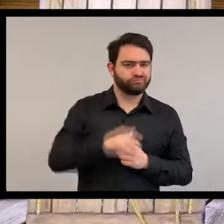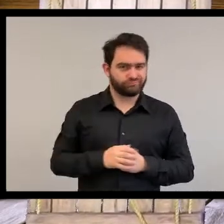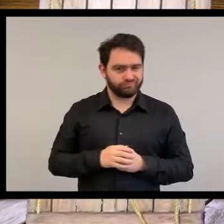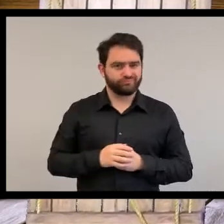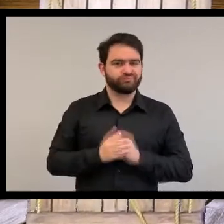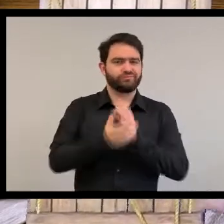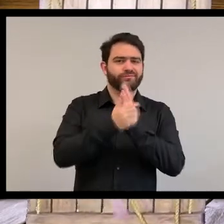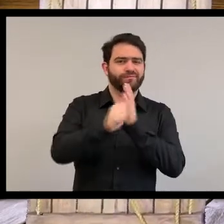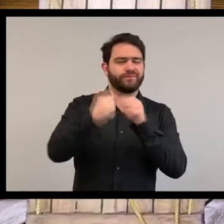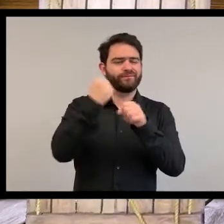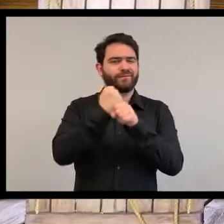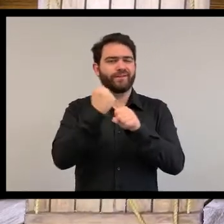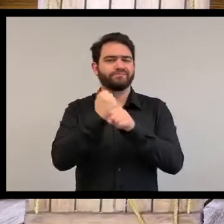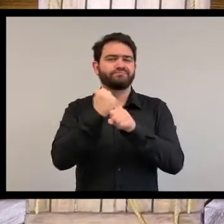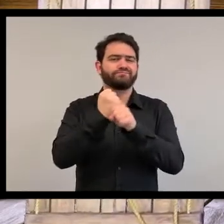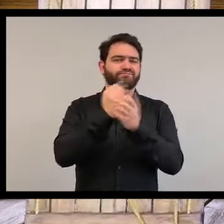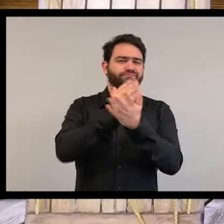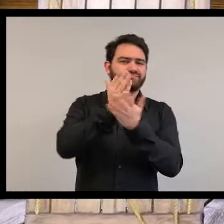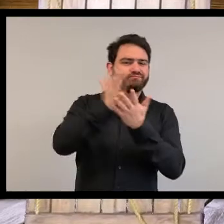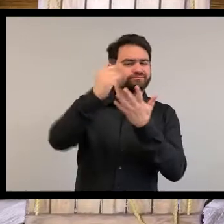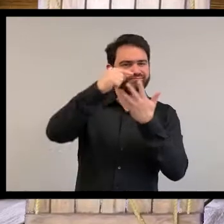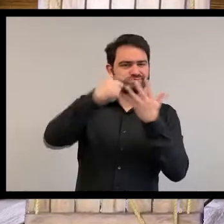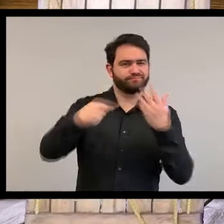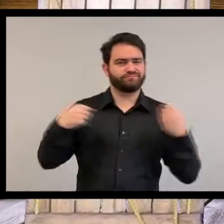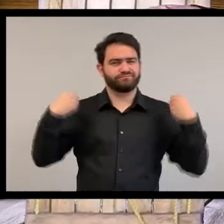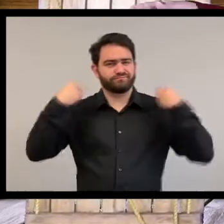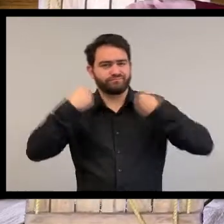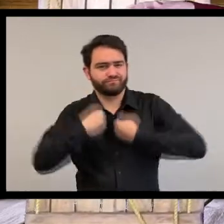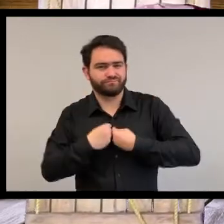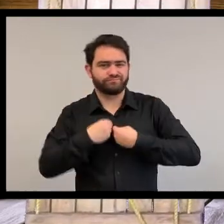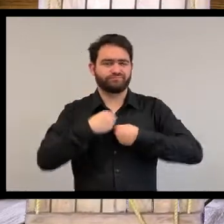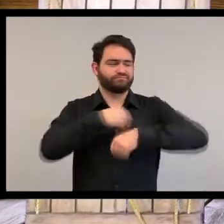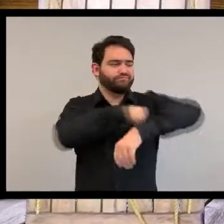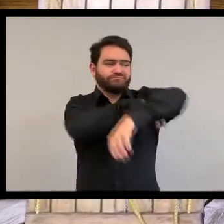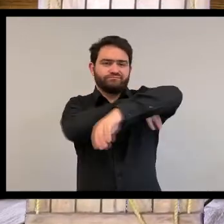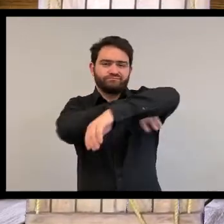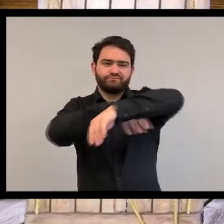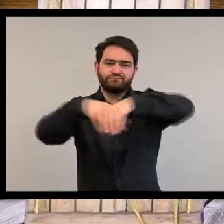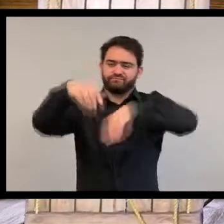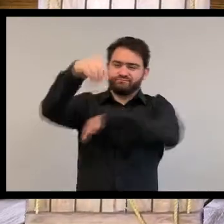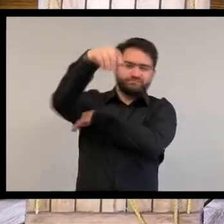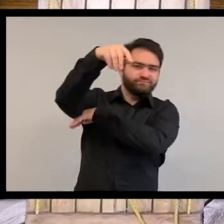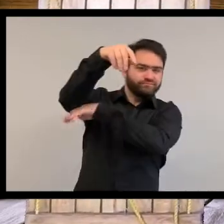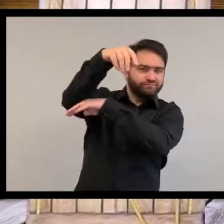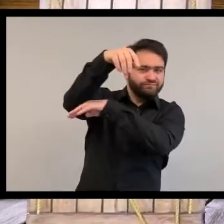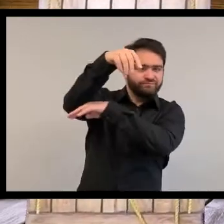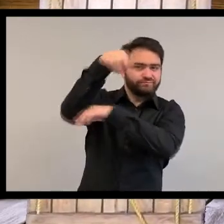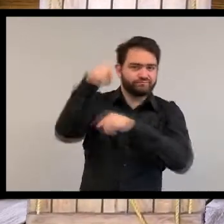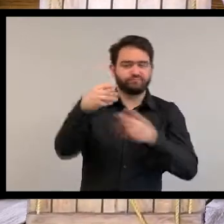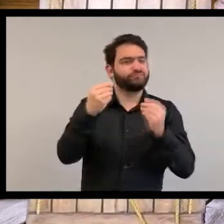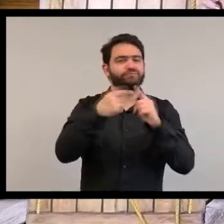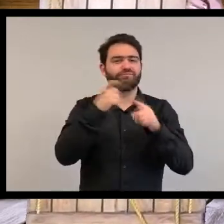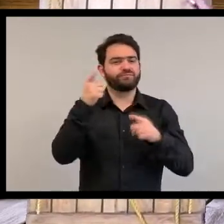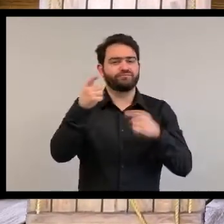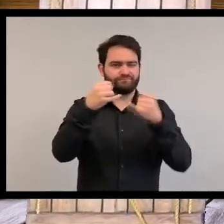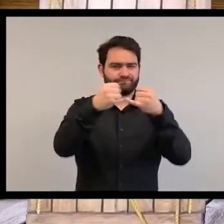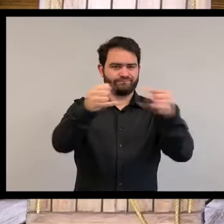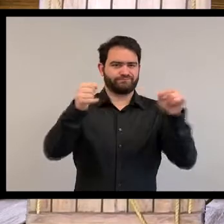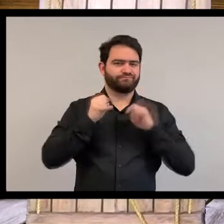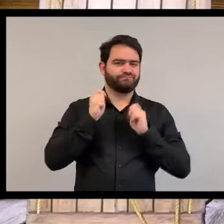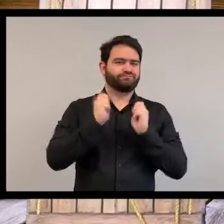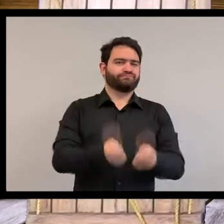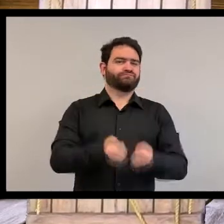elle leur offert une belle veste. Et elle avait cousu des franges. Les franges qui venaient de la corde